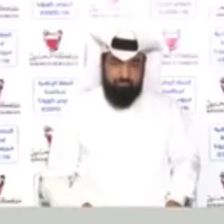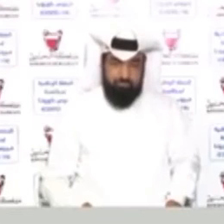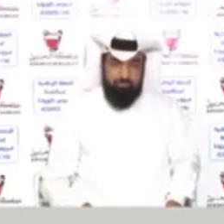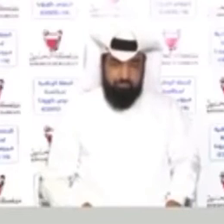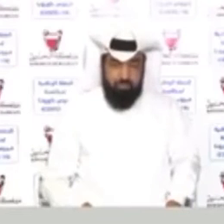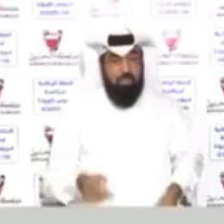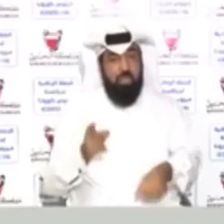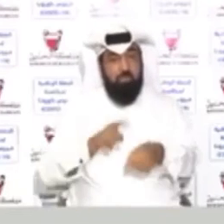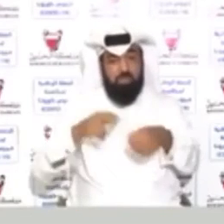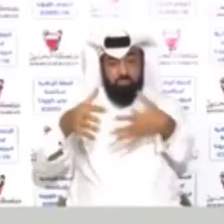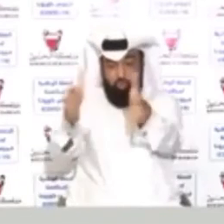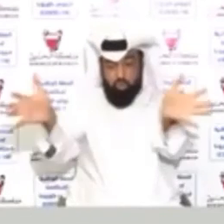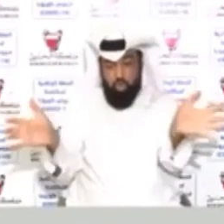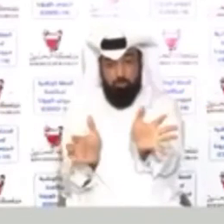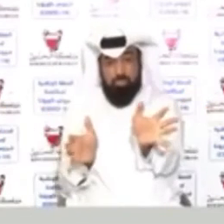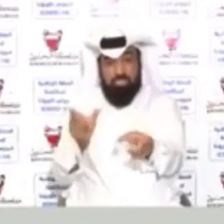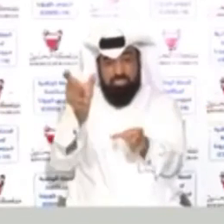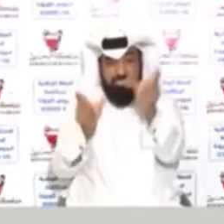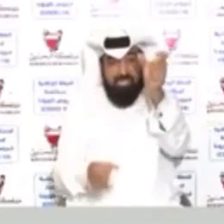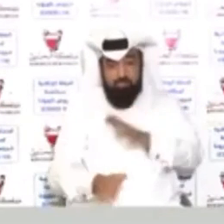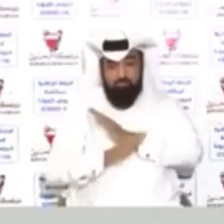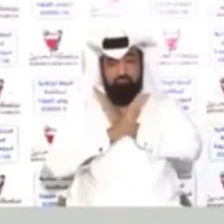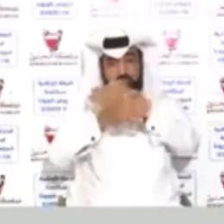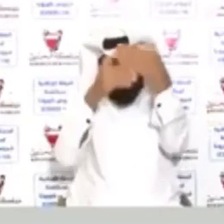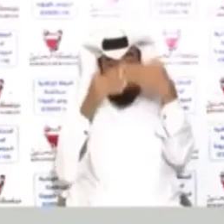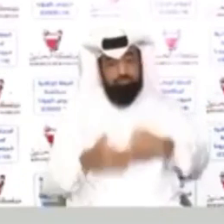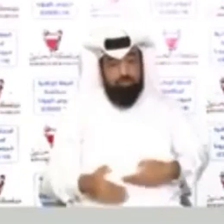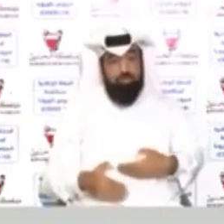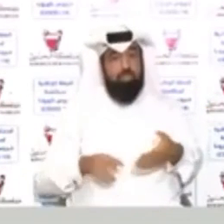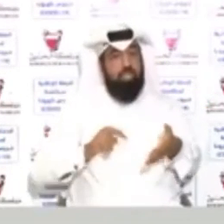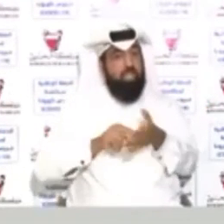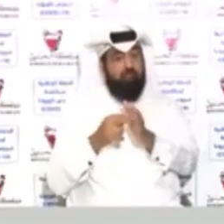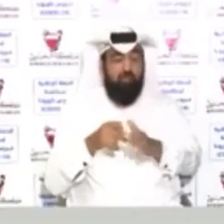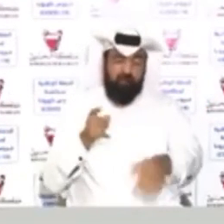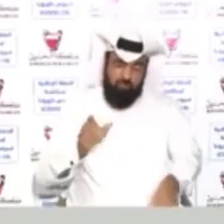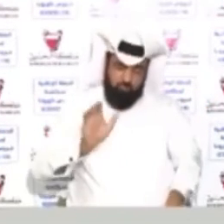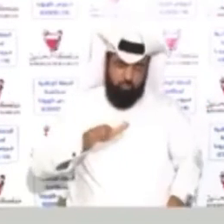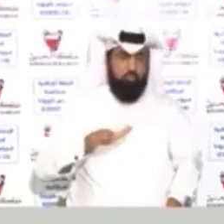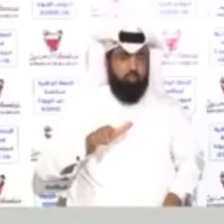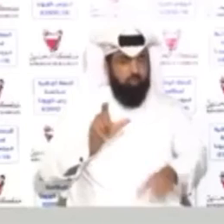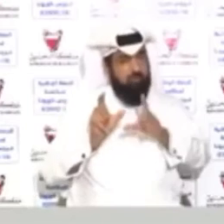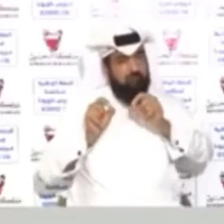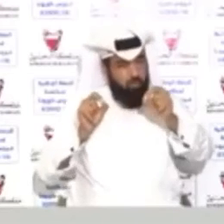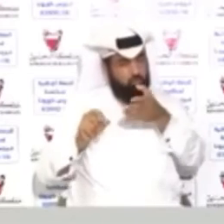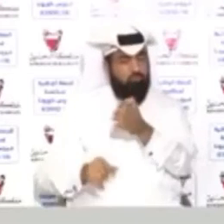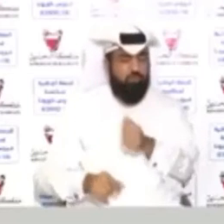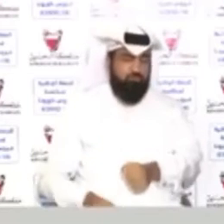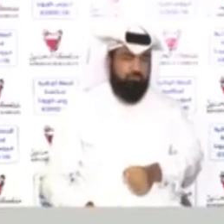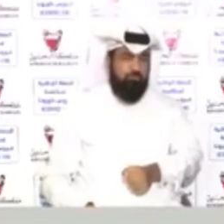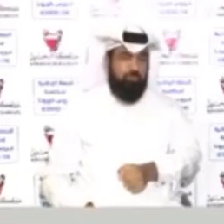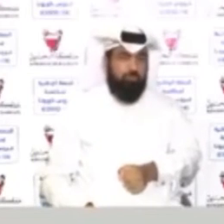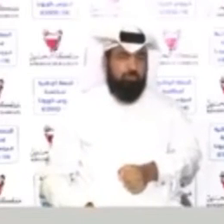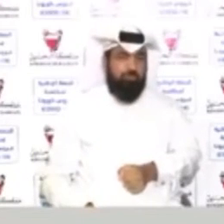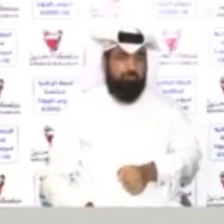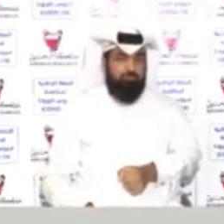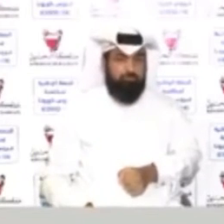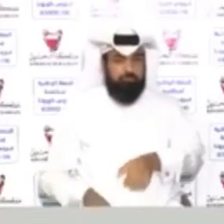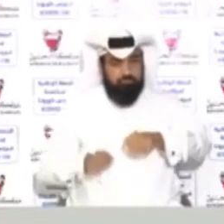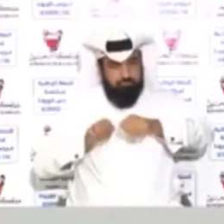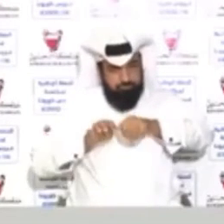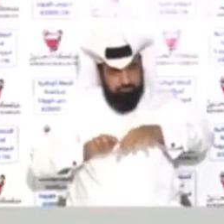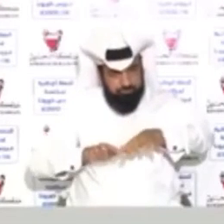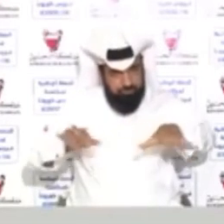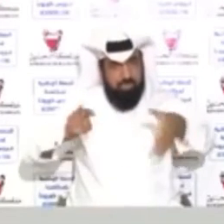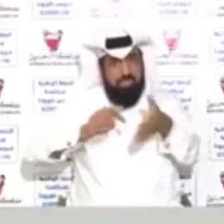مناعة القطيع هي يعني موجودة لبعض الفيروسات اللي نعلم منها طريقة انتشارها،